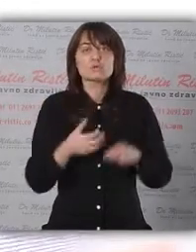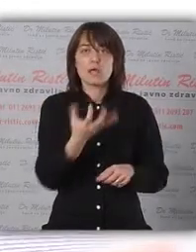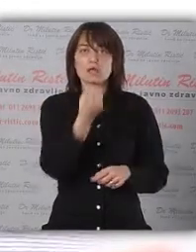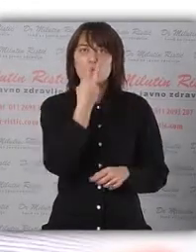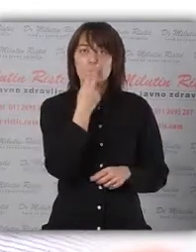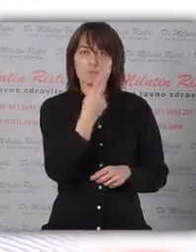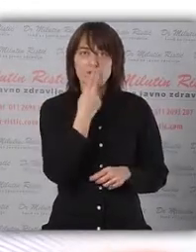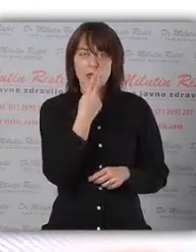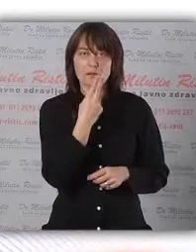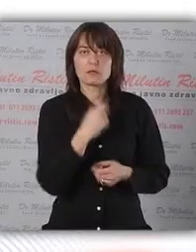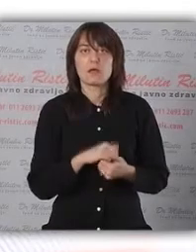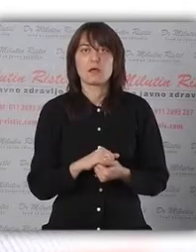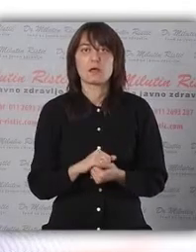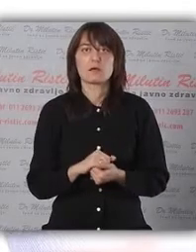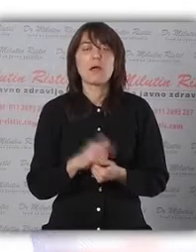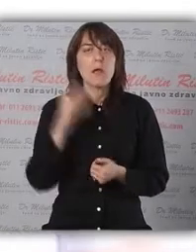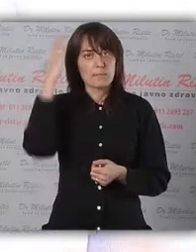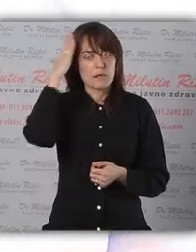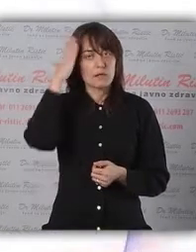piću, odustajanje od duvana,